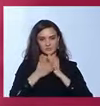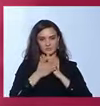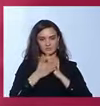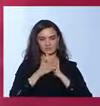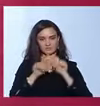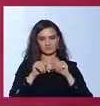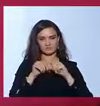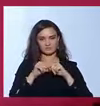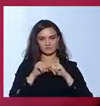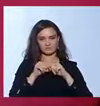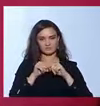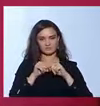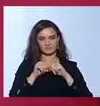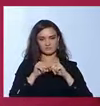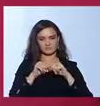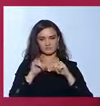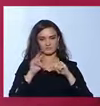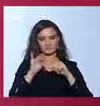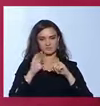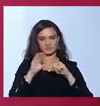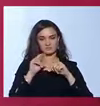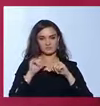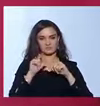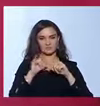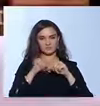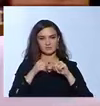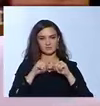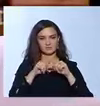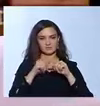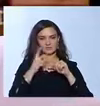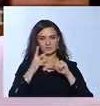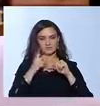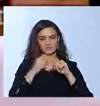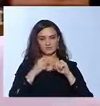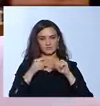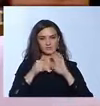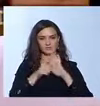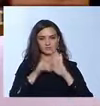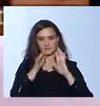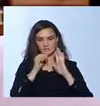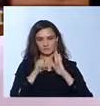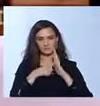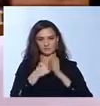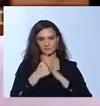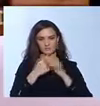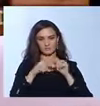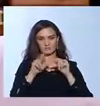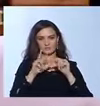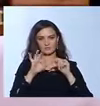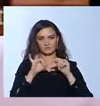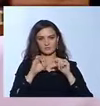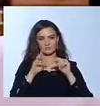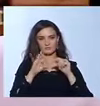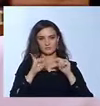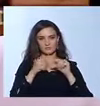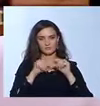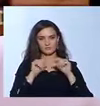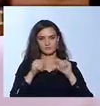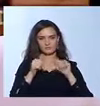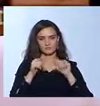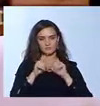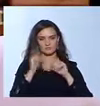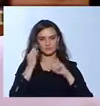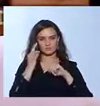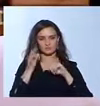ესეთი დისფაზის ხანგრძლივობა დაახლოებით 2-დან 6 წლამდე. აი ამ ჰორმონის გავლენით ხდება როგორც